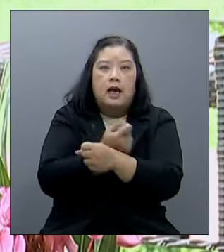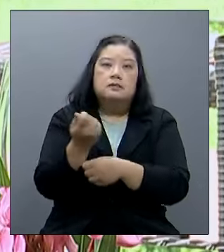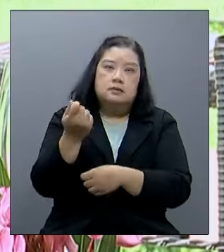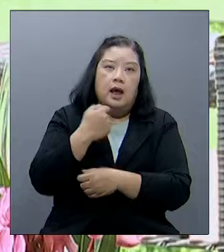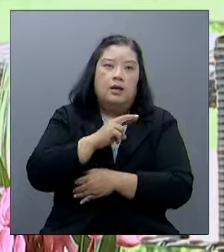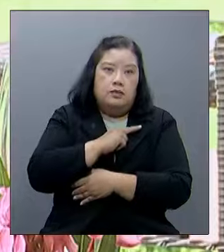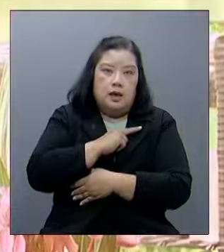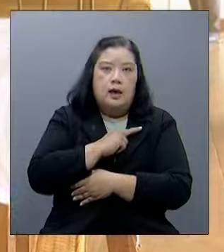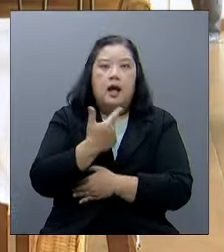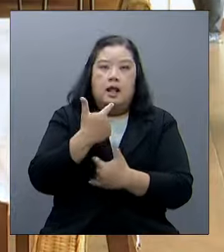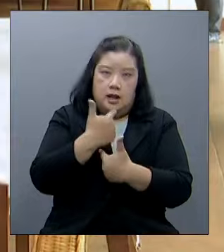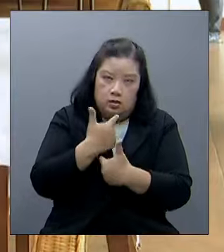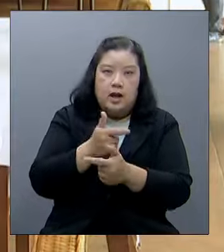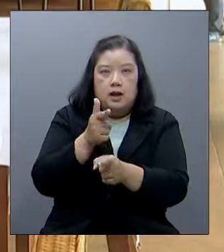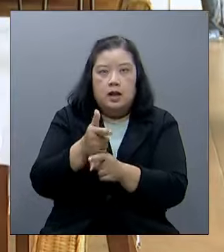เพื่อดูแลครอบครัวต่อไปครับ